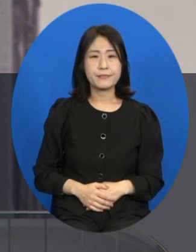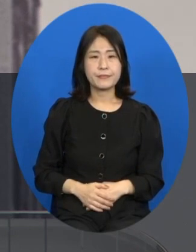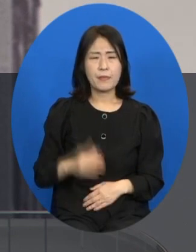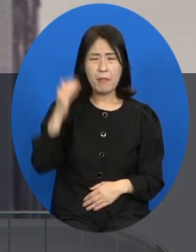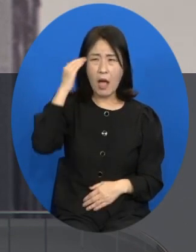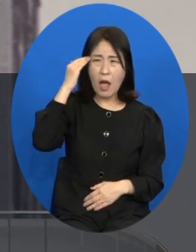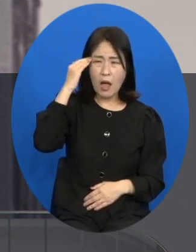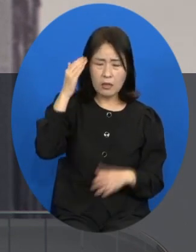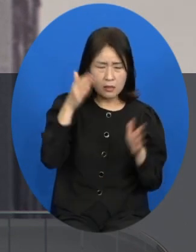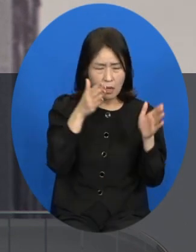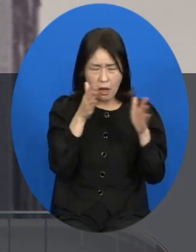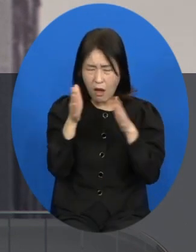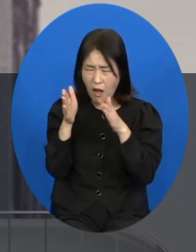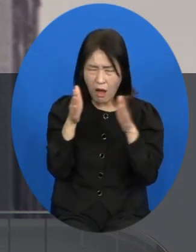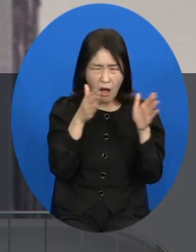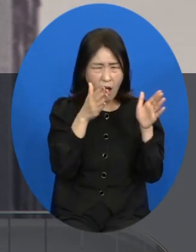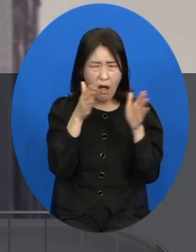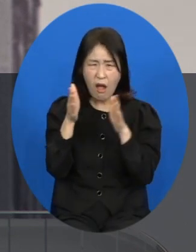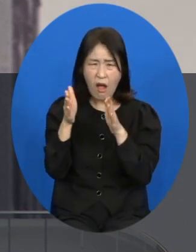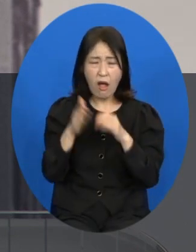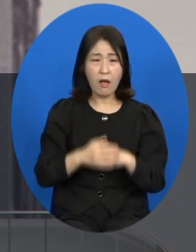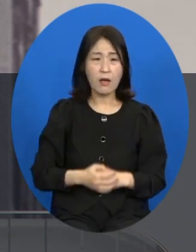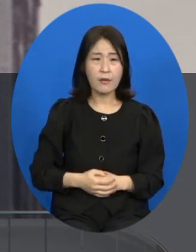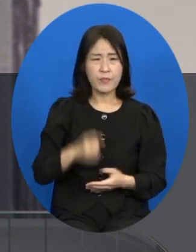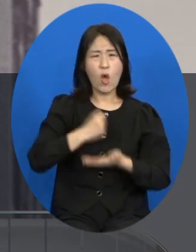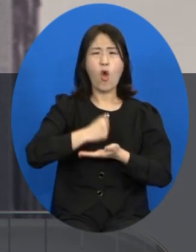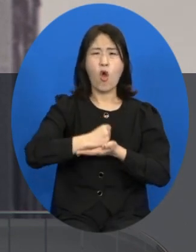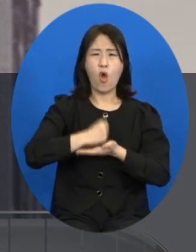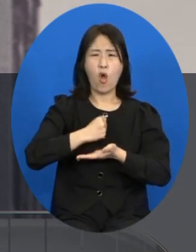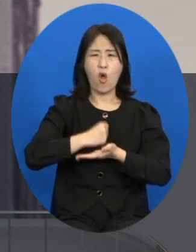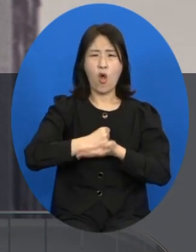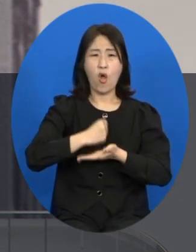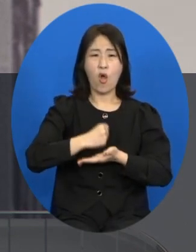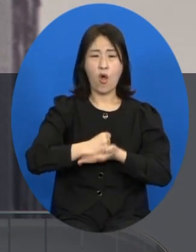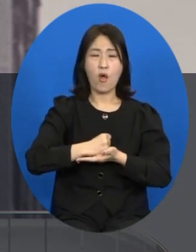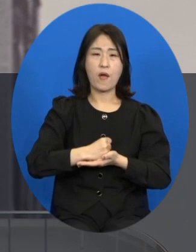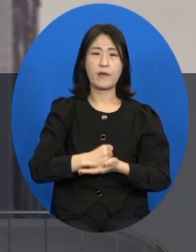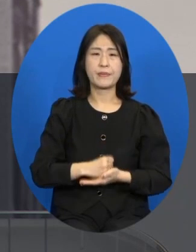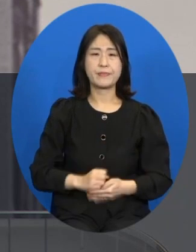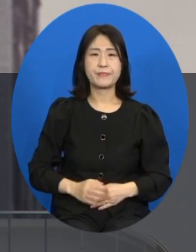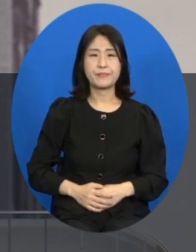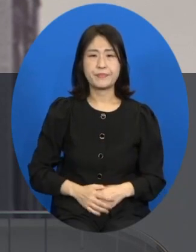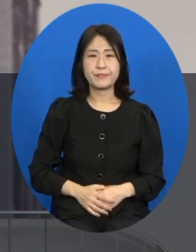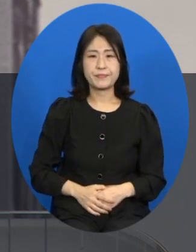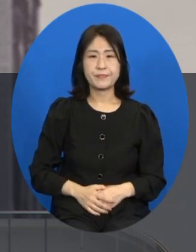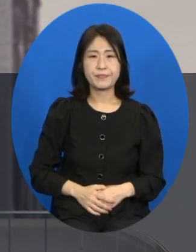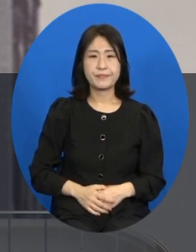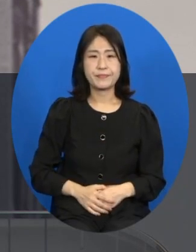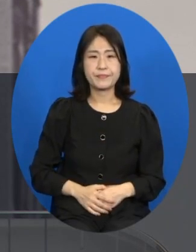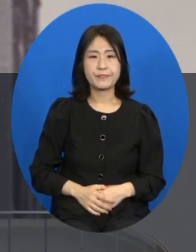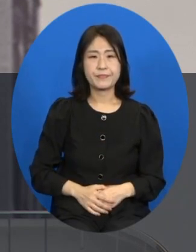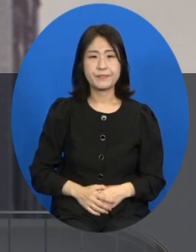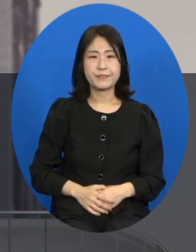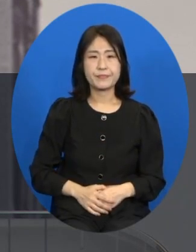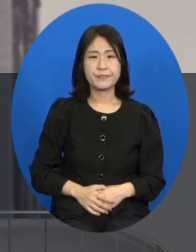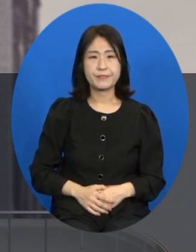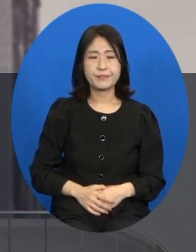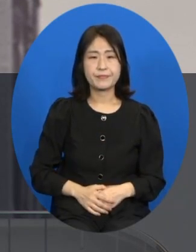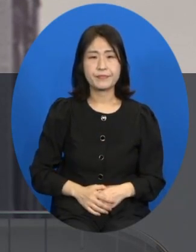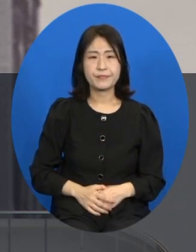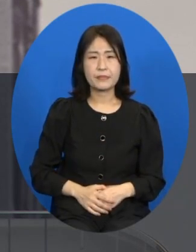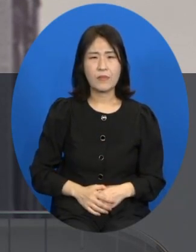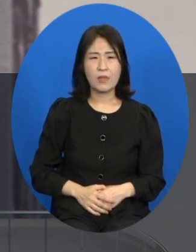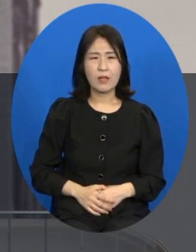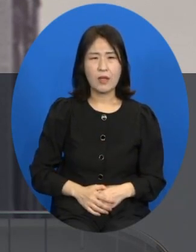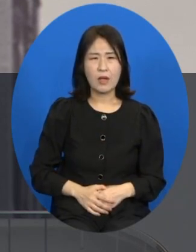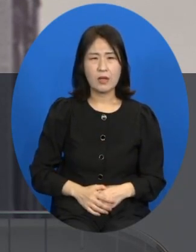흐트 버리는 거예 험담 명예 이거는 뭐 말할 것도 없습니다 없는 이야기 지어가지고 뒤에서